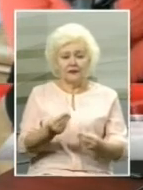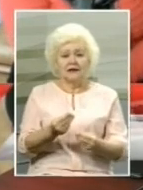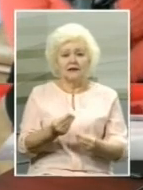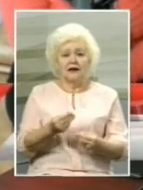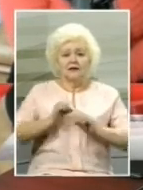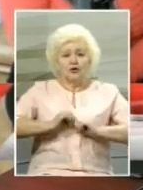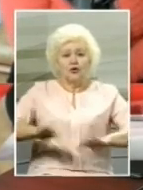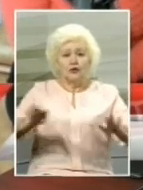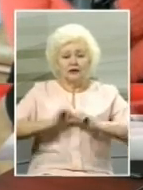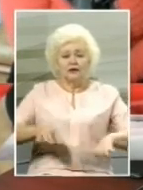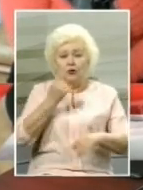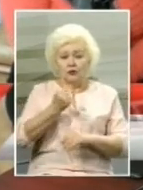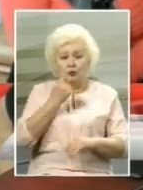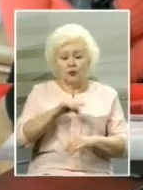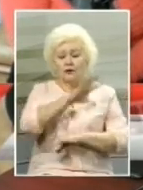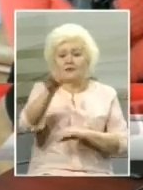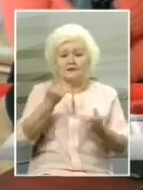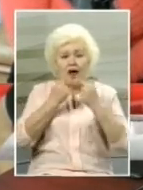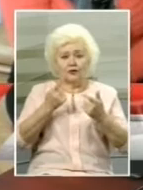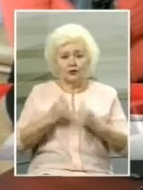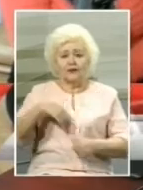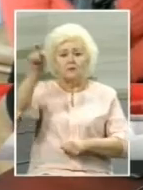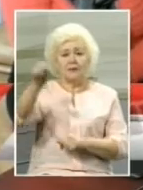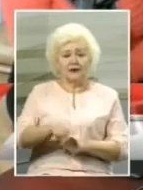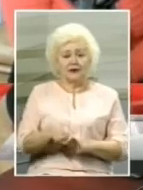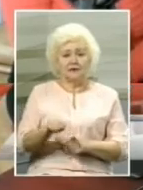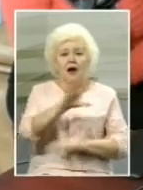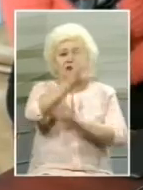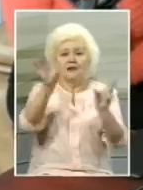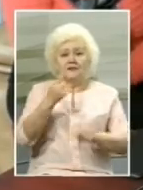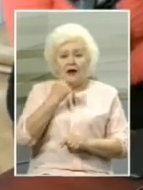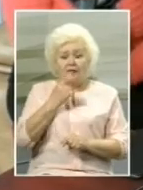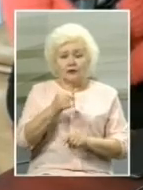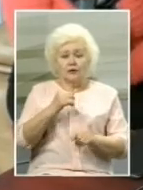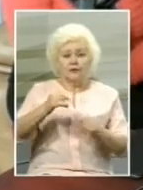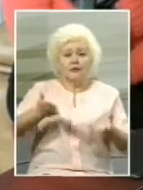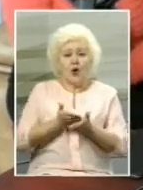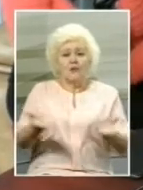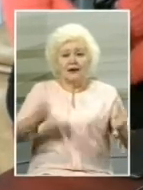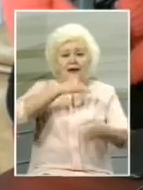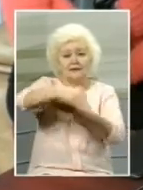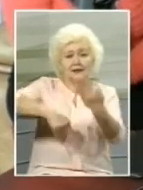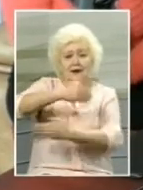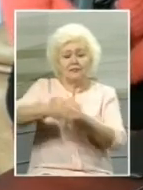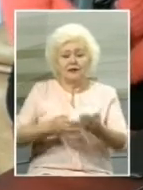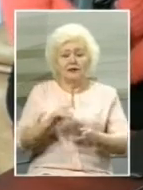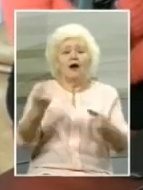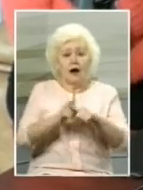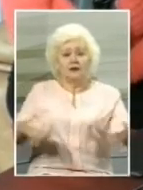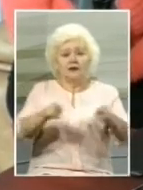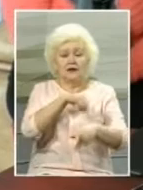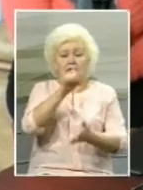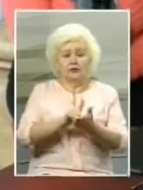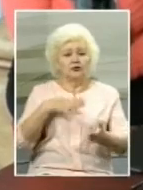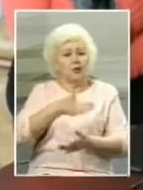нее течет сран кровь, она вся в крови, мы приезжаем, она вся в крови, мы эти пеленки меняем. Что это такое? Это так и должно быть,